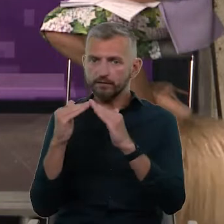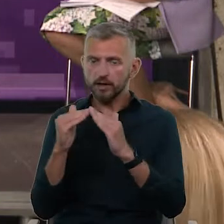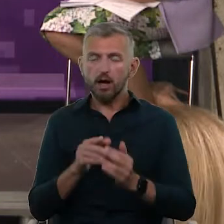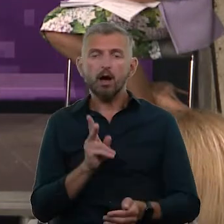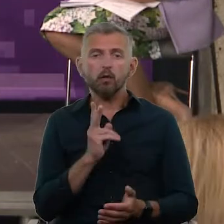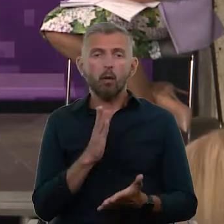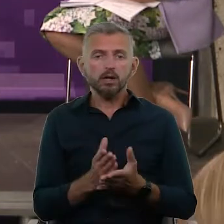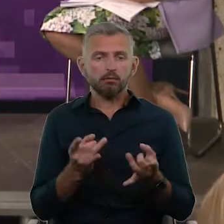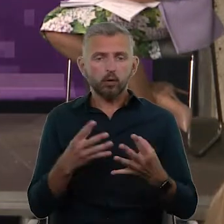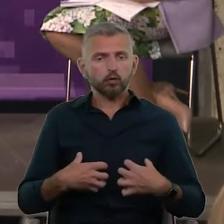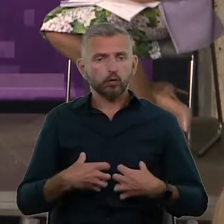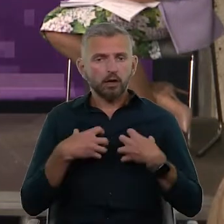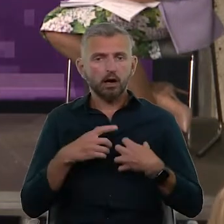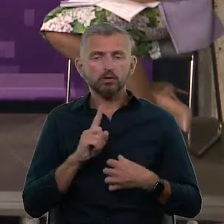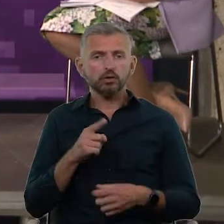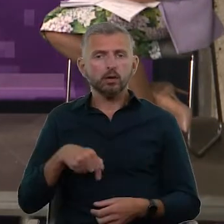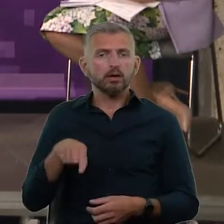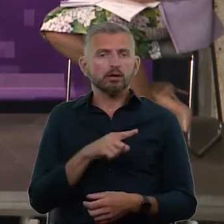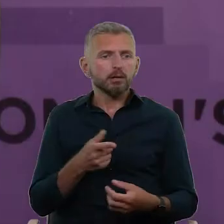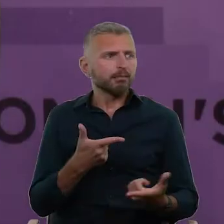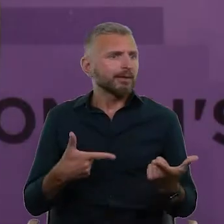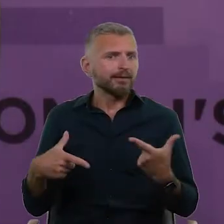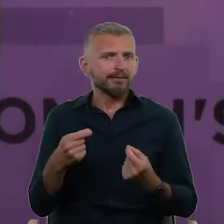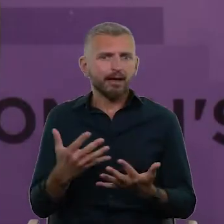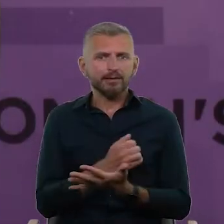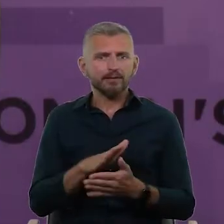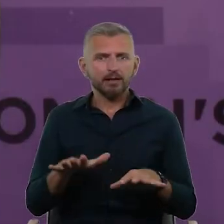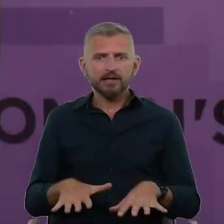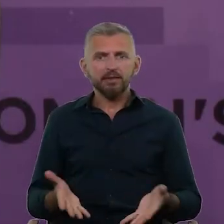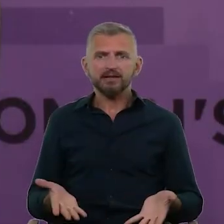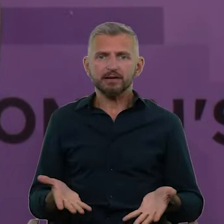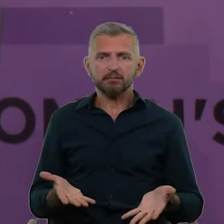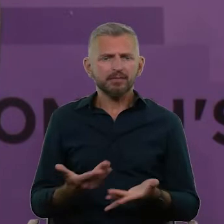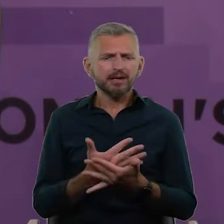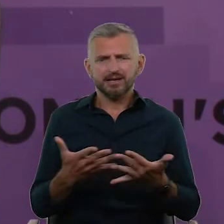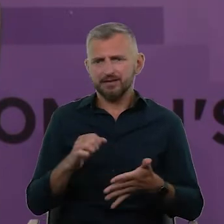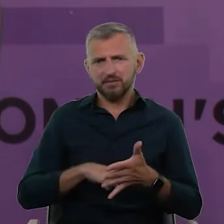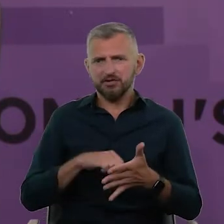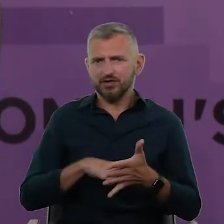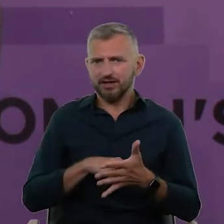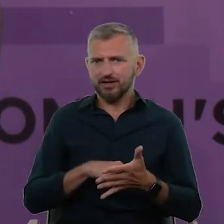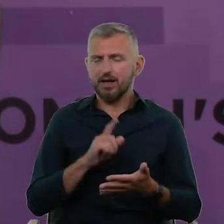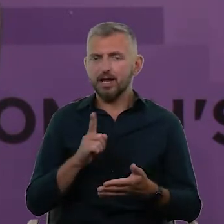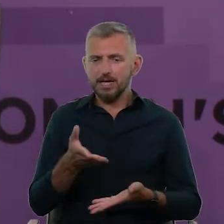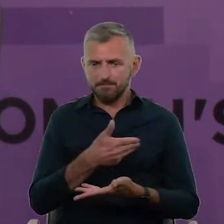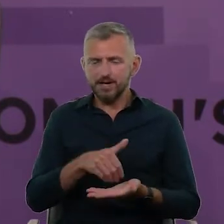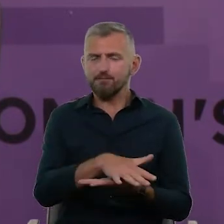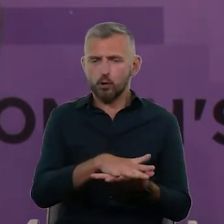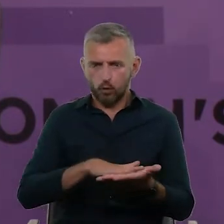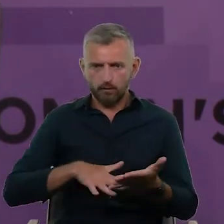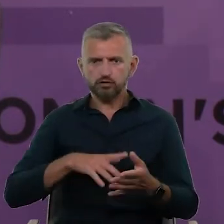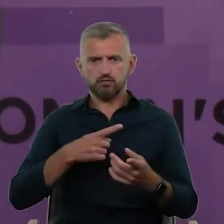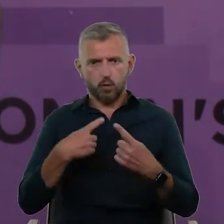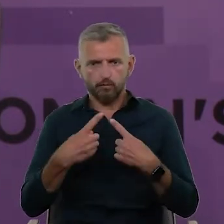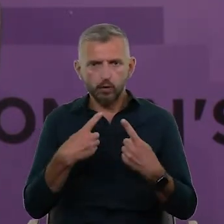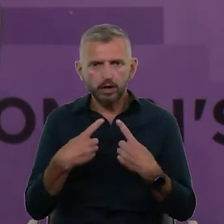кого є просто страх, що їм ніде не знайдеться місця. Різні причини. Але ми продовжуємо говорити.